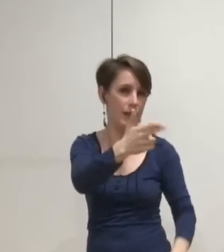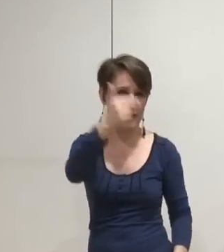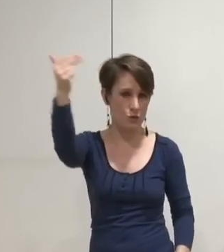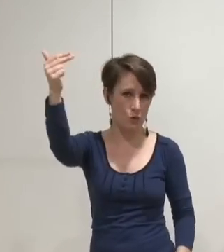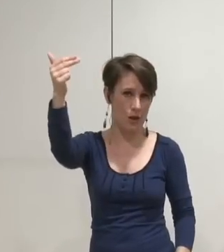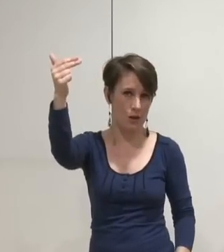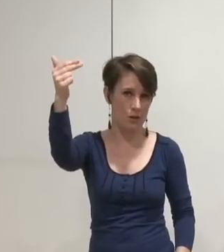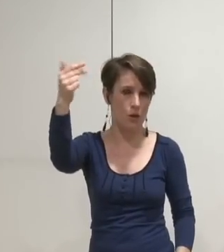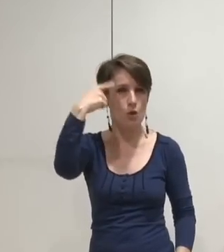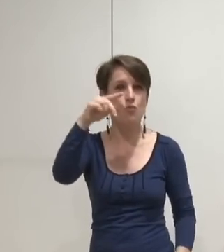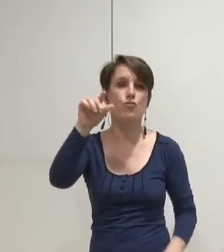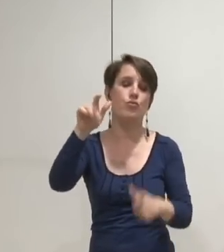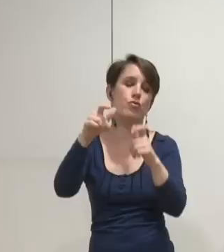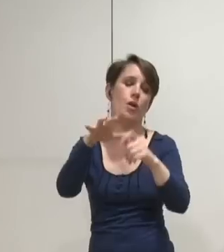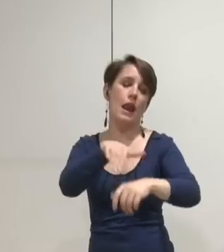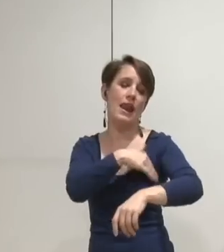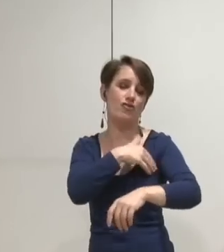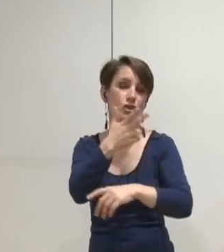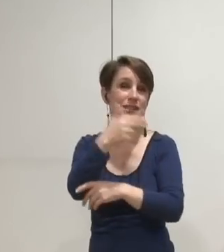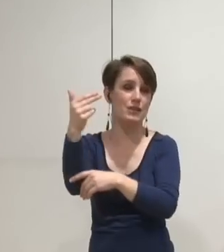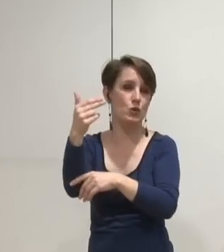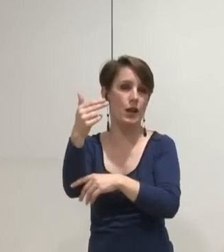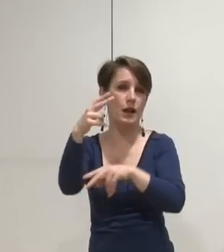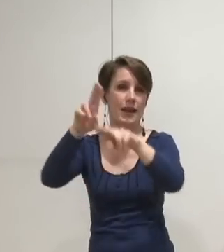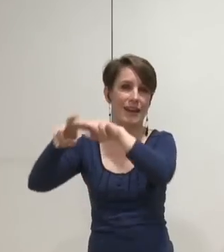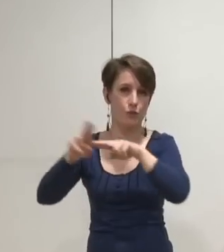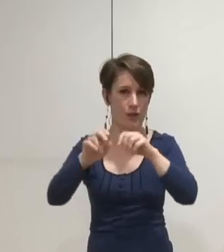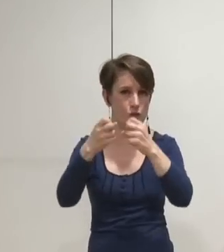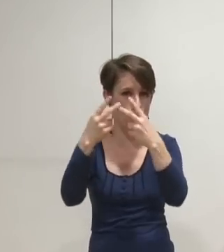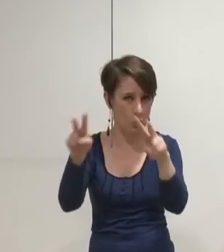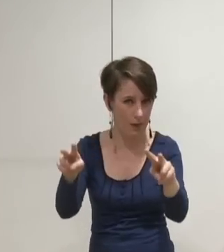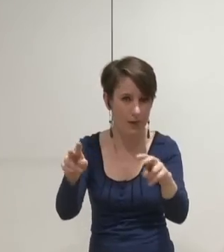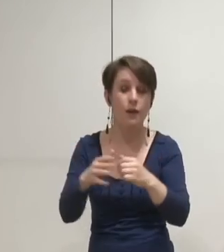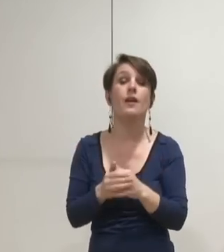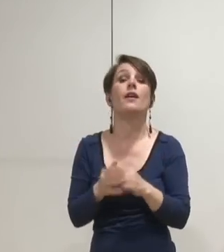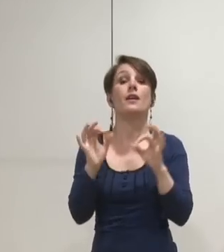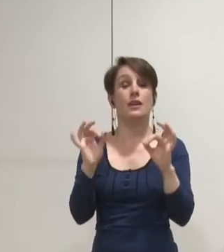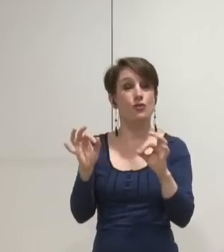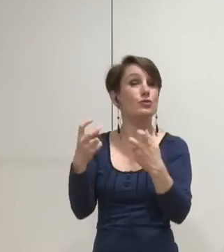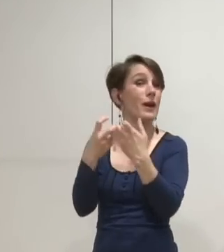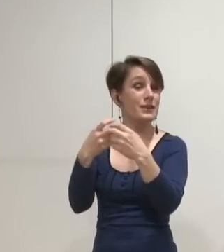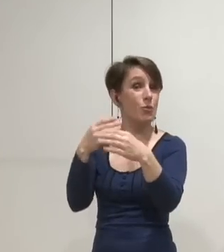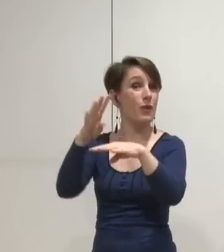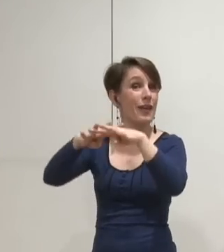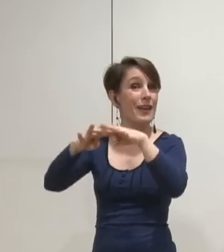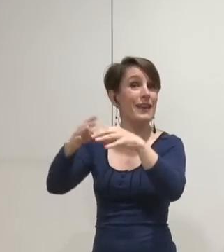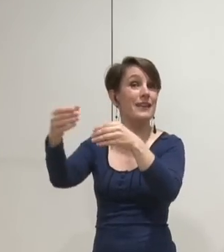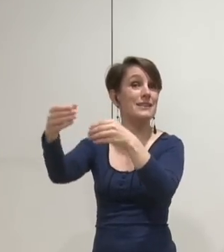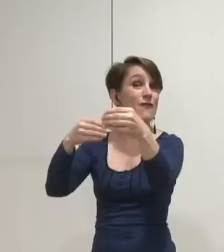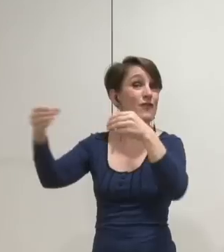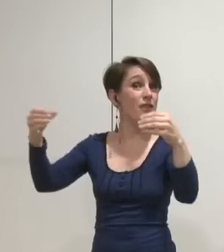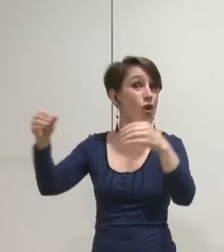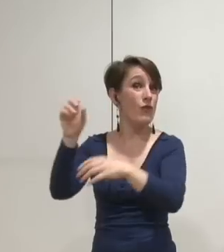et à ce titre les villesneuves Grenoblois et chirouloise euh sont font partie de ces 200